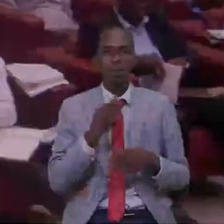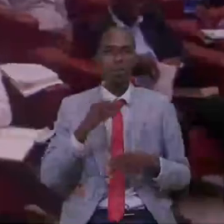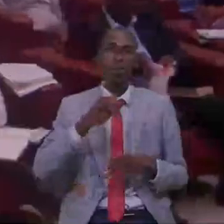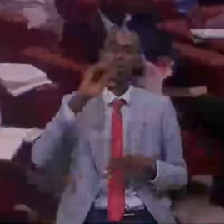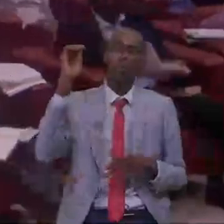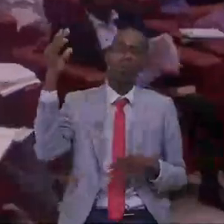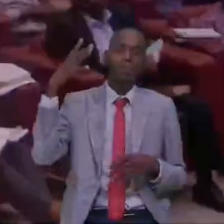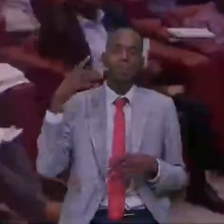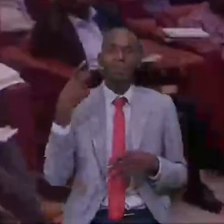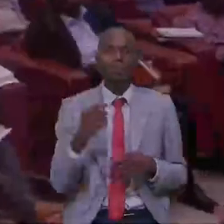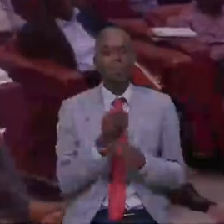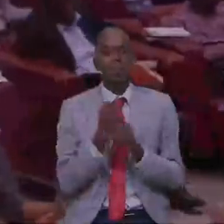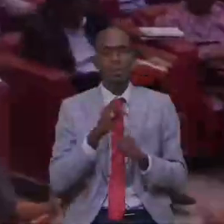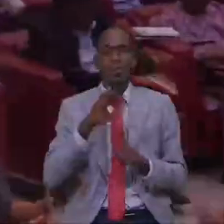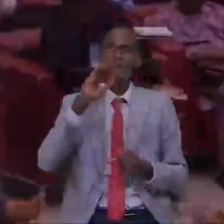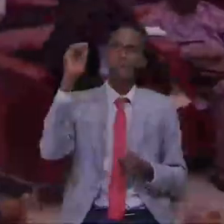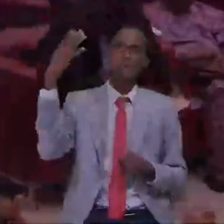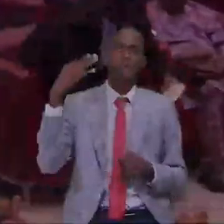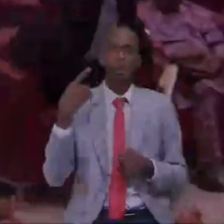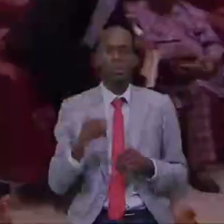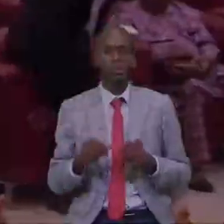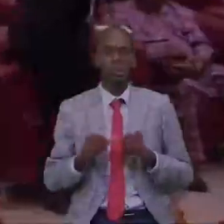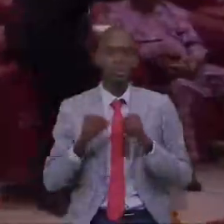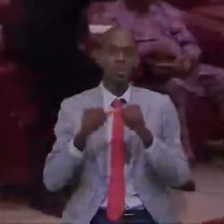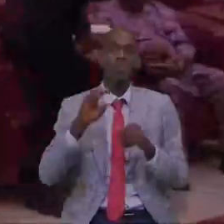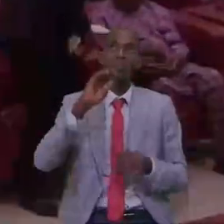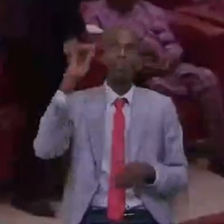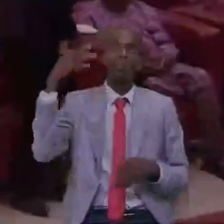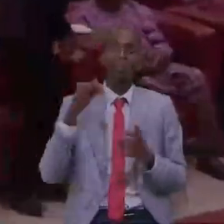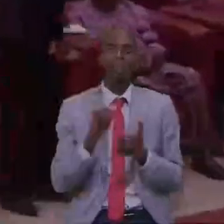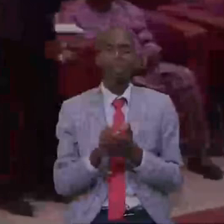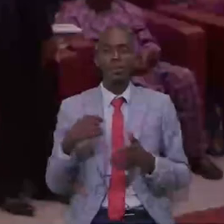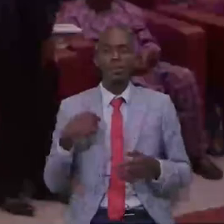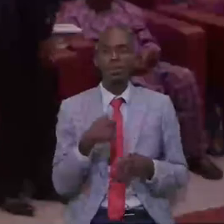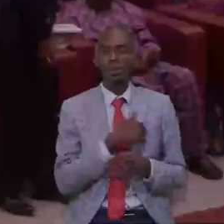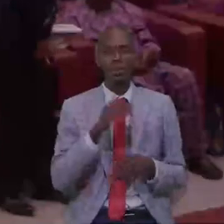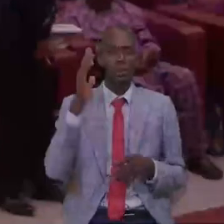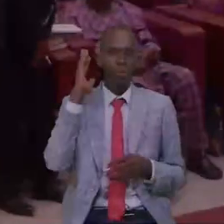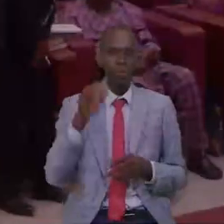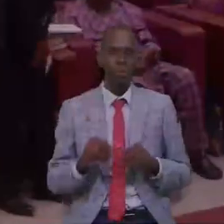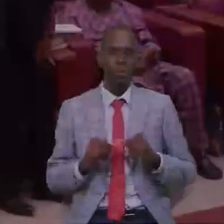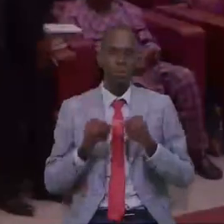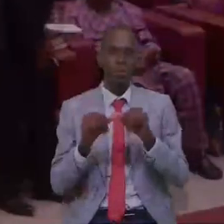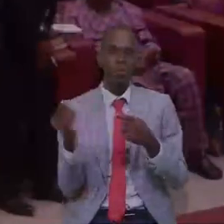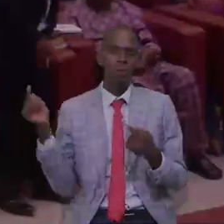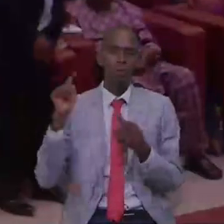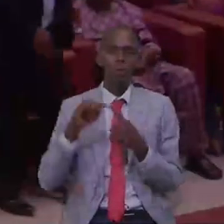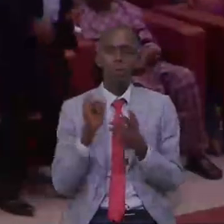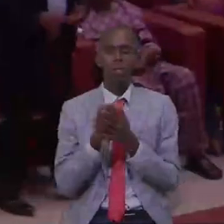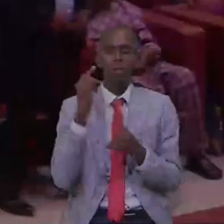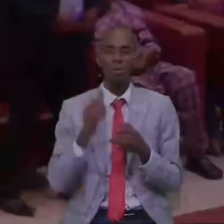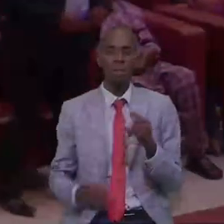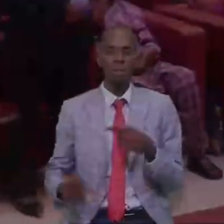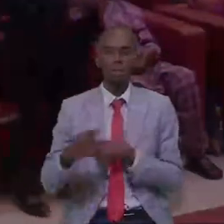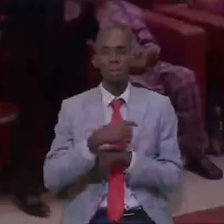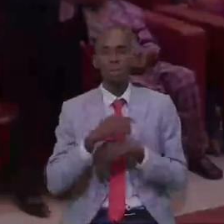la grâce qui sauve, qui sanctifie, qui soutient, que nous soyons fermes jusqu'au dernier jour. Priez le